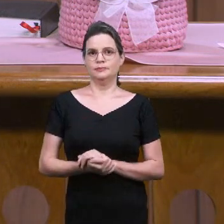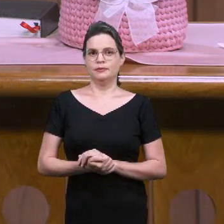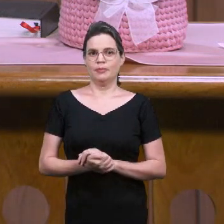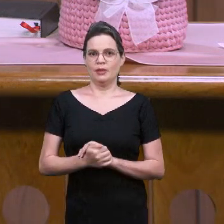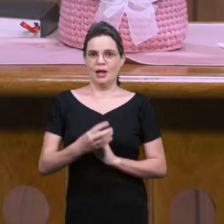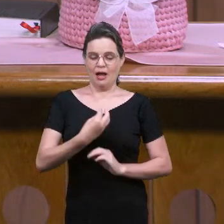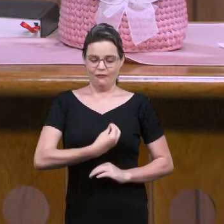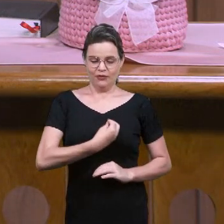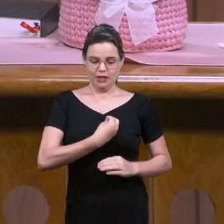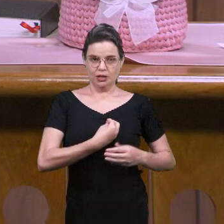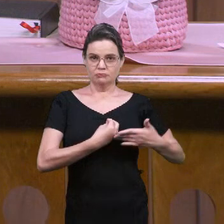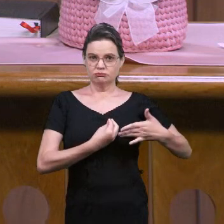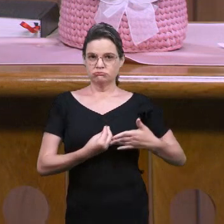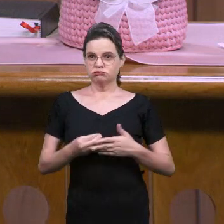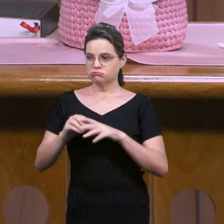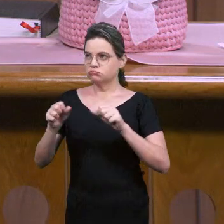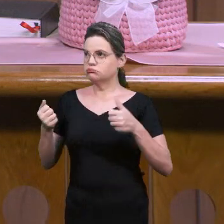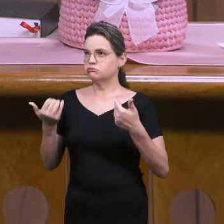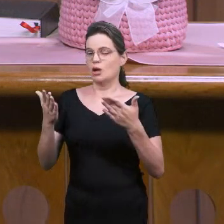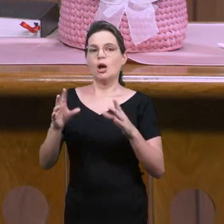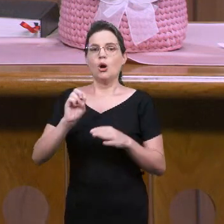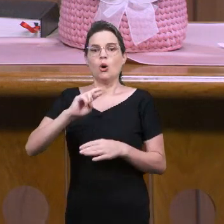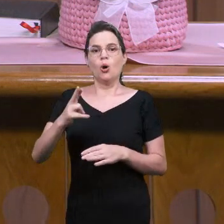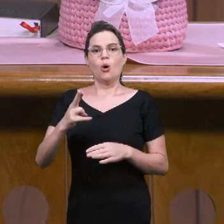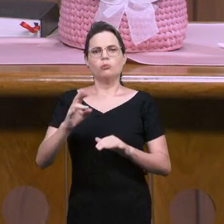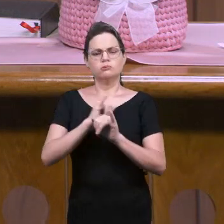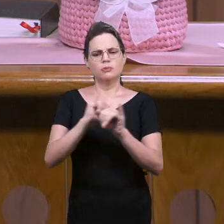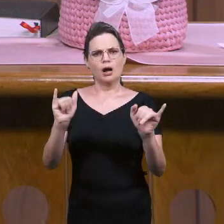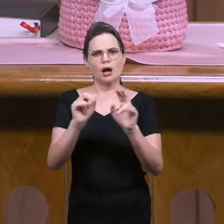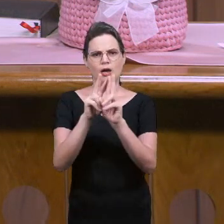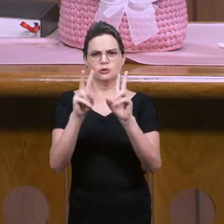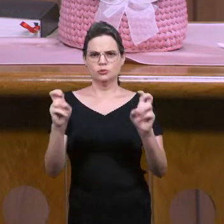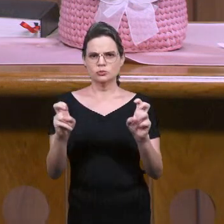quand nous donnons certains sujets ici,